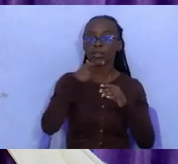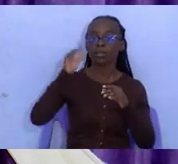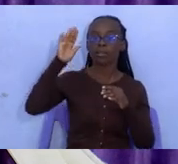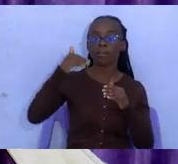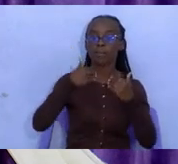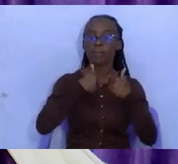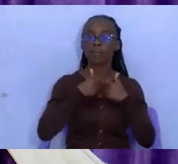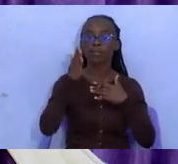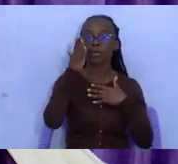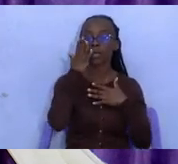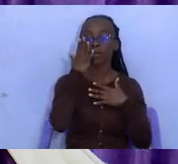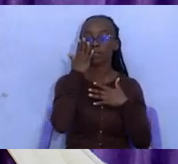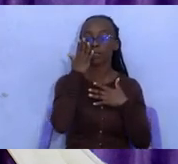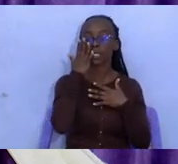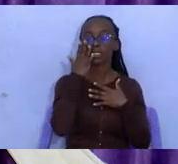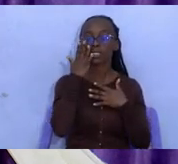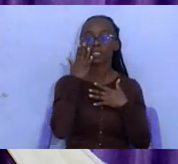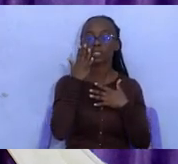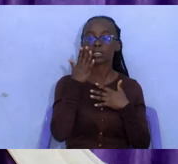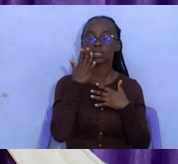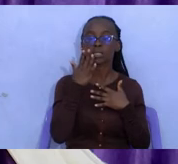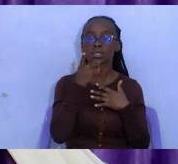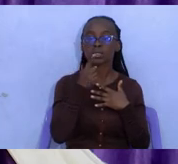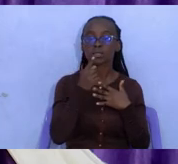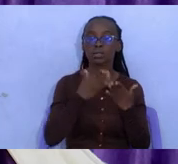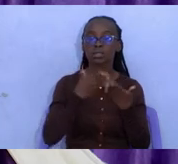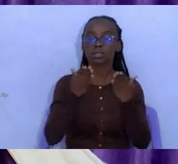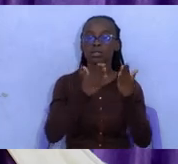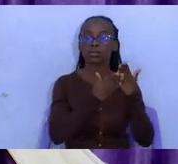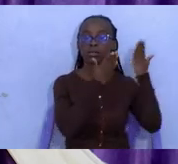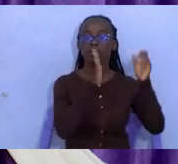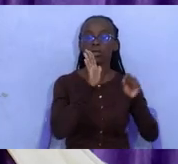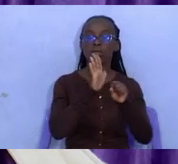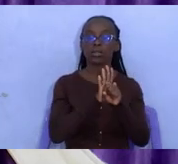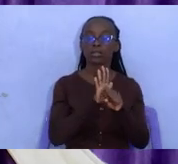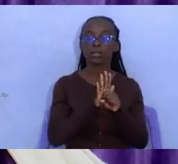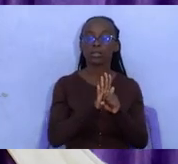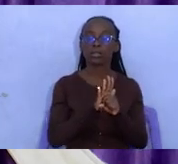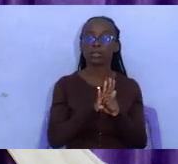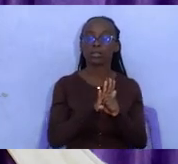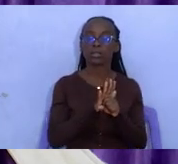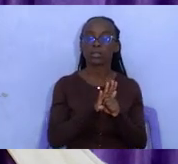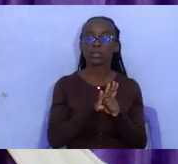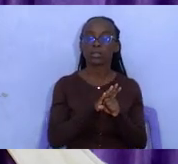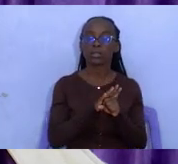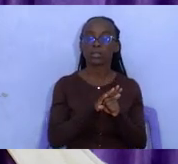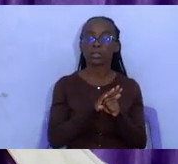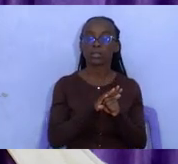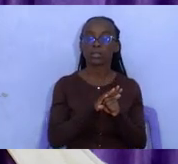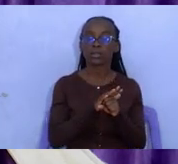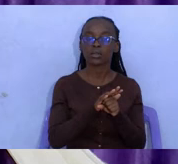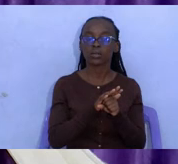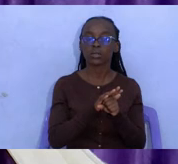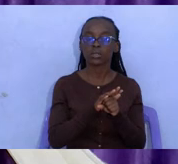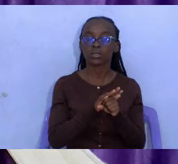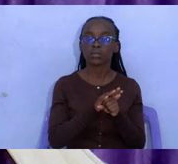compassion. Kwa hivyo aliwapatia sadaka nyingi. Kiswahili wewe inapunguza maneno, lakini utaelewa hivyo. Sadaka ipeane yangu